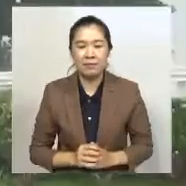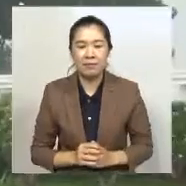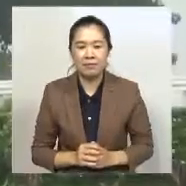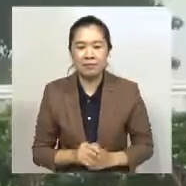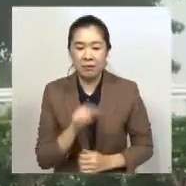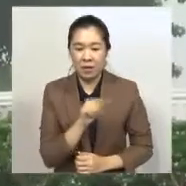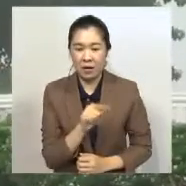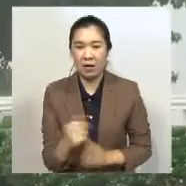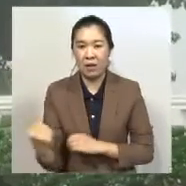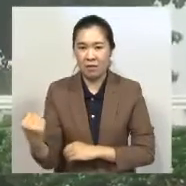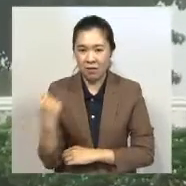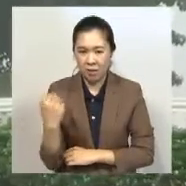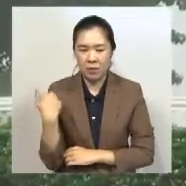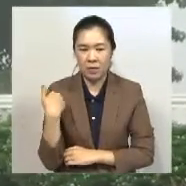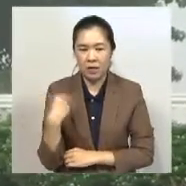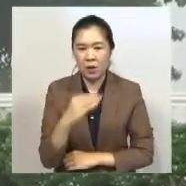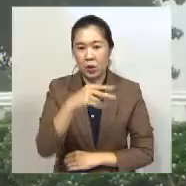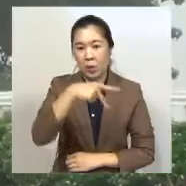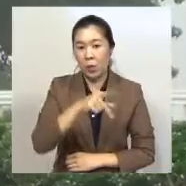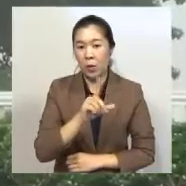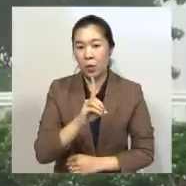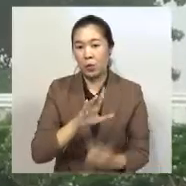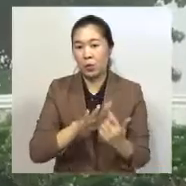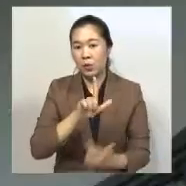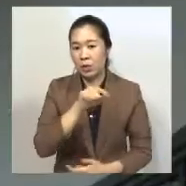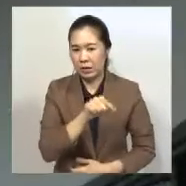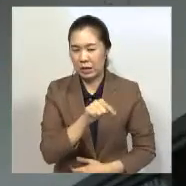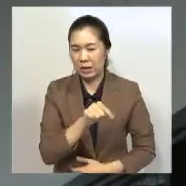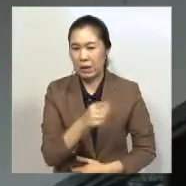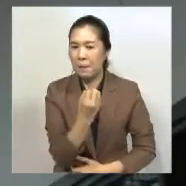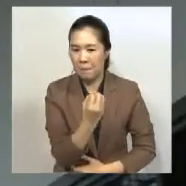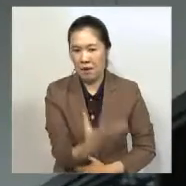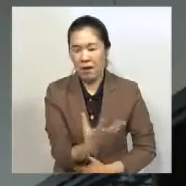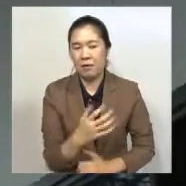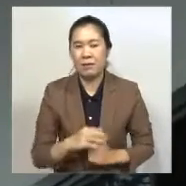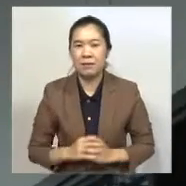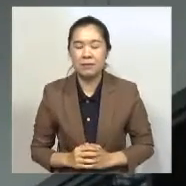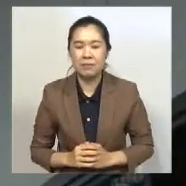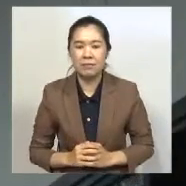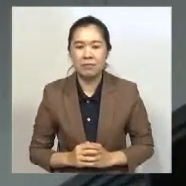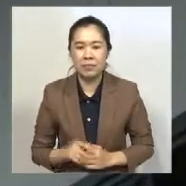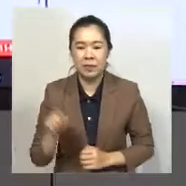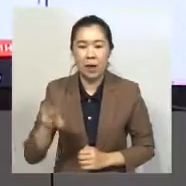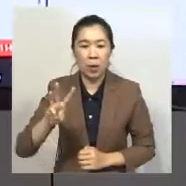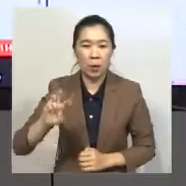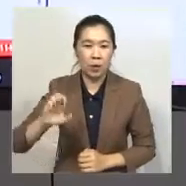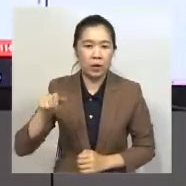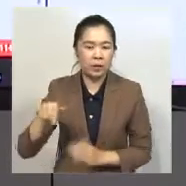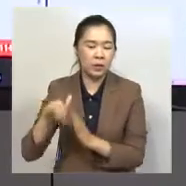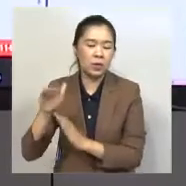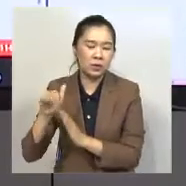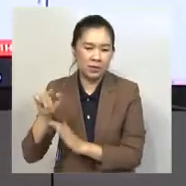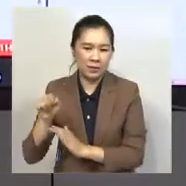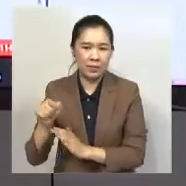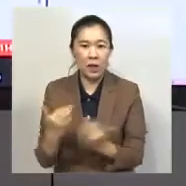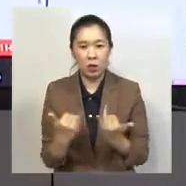แรงที่ในการเข้ามาเนี่ยตัวโพดุลนี้จะมากกว่าเพราะว่าตอนวิภานเข้ามามันเป็นดิเพรสชันละนะแล้วก็อยู่ทางเหนือด้วย วันนี้พื้นที่ไหนต้